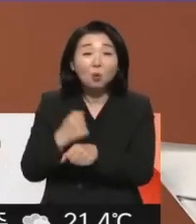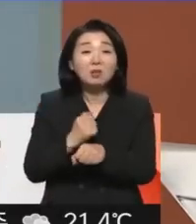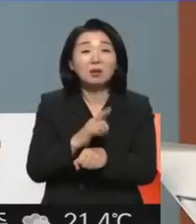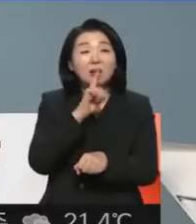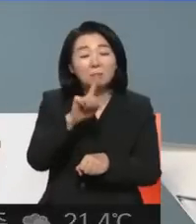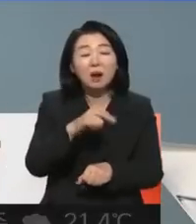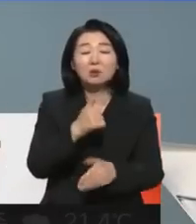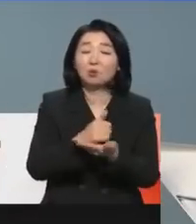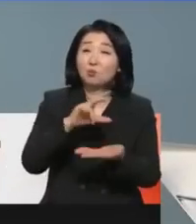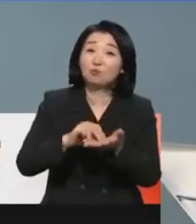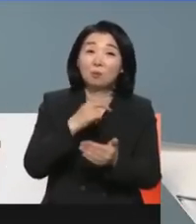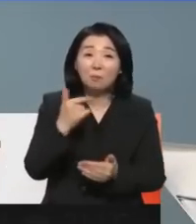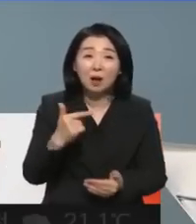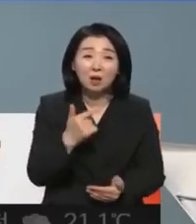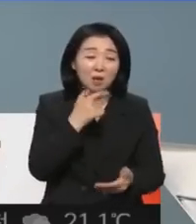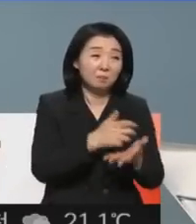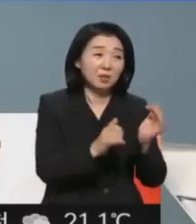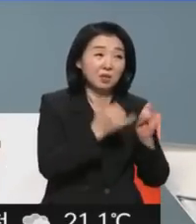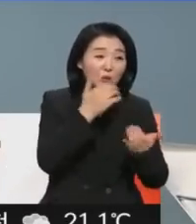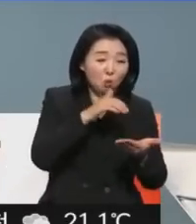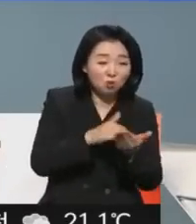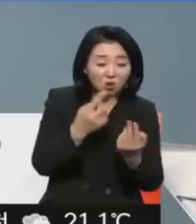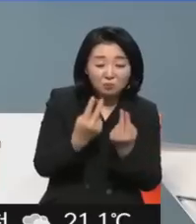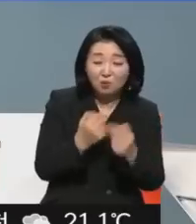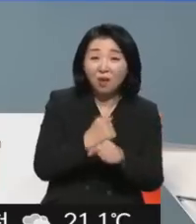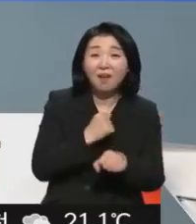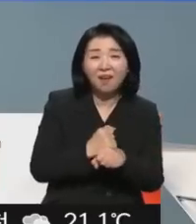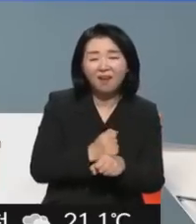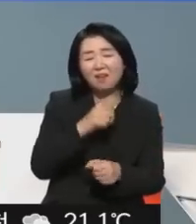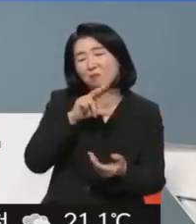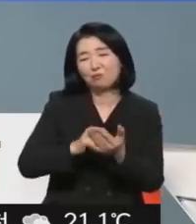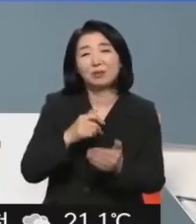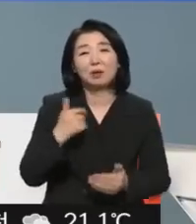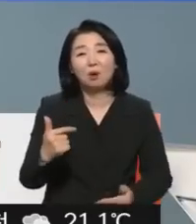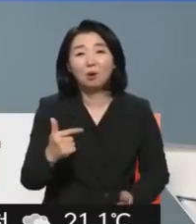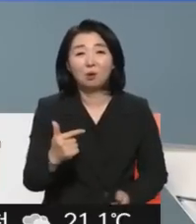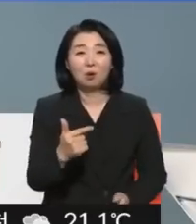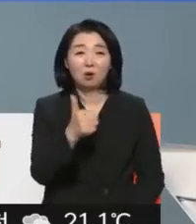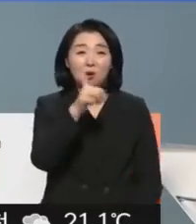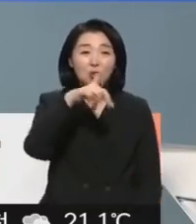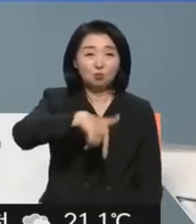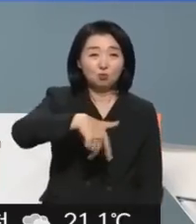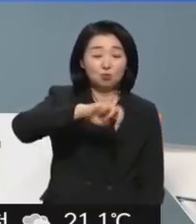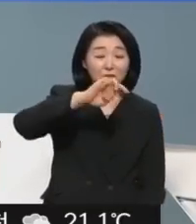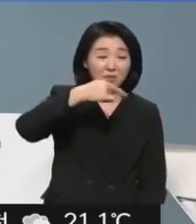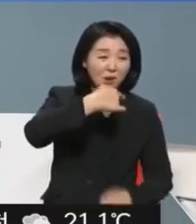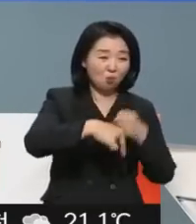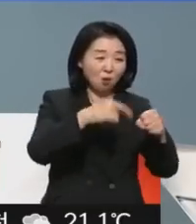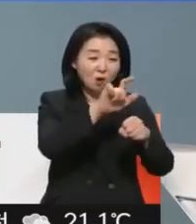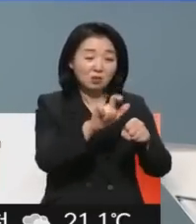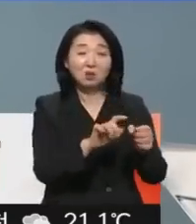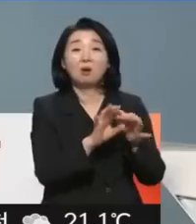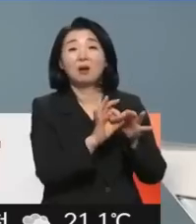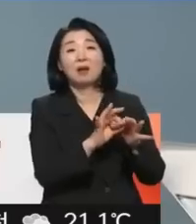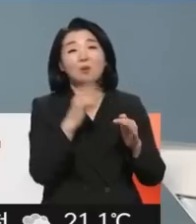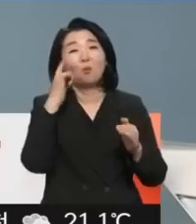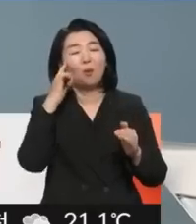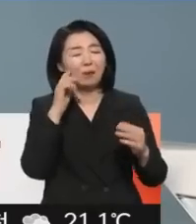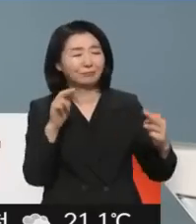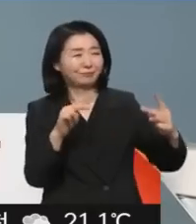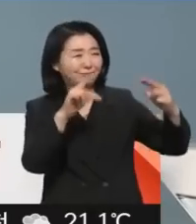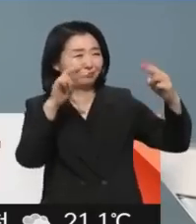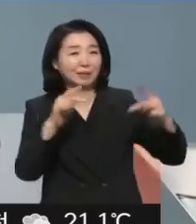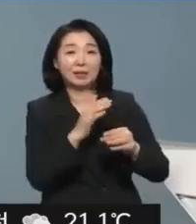피해자들의 권리를 돌덩이에 비유하냐며 공세를 폈는데요. 후쿠시마 원전 등 한일 정상회담 결과 관련한 여야 공방 역시